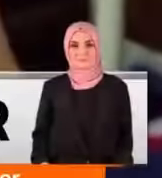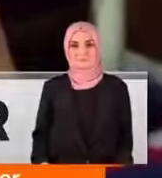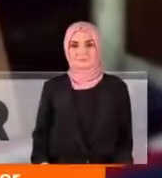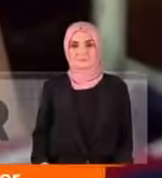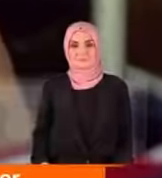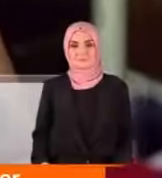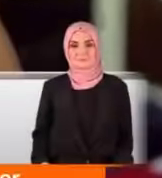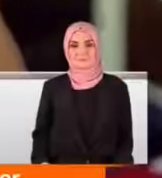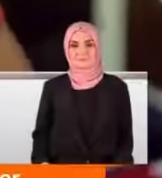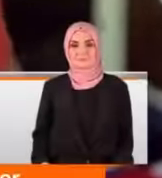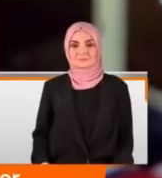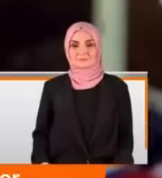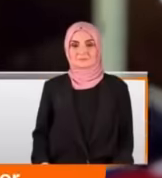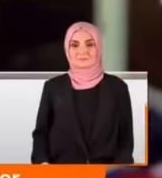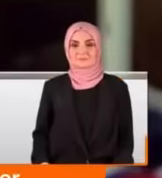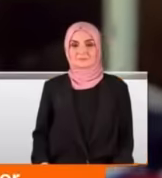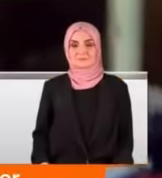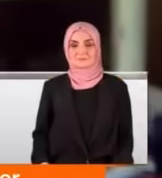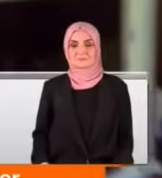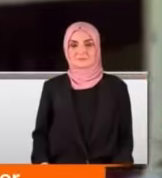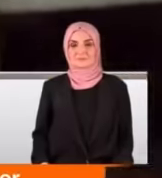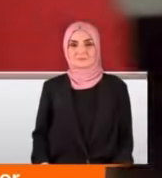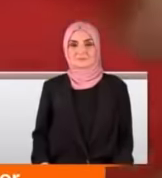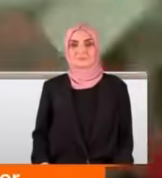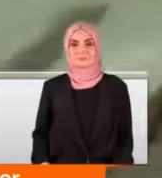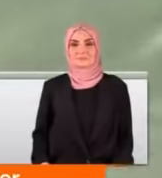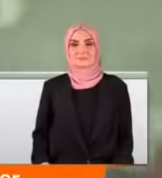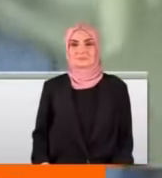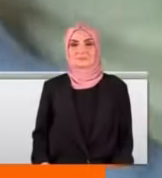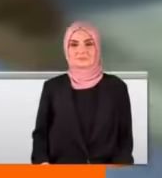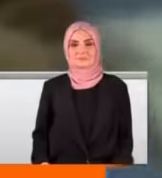unuttu sanmıştım, bir de baktım ki işte